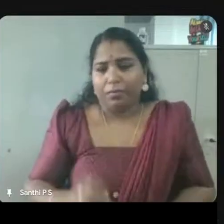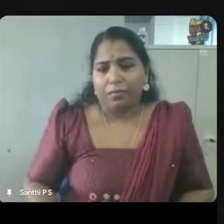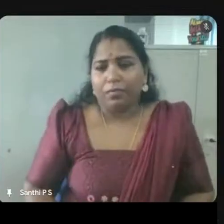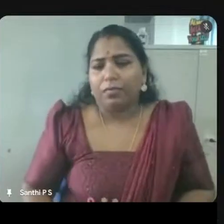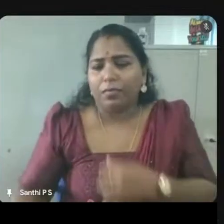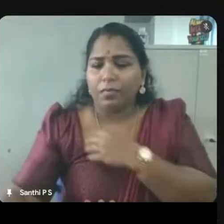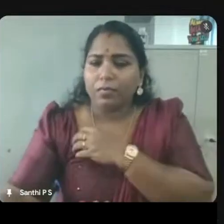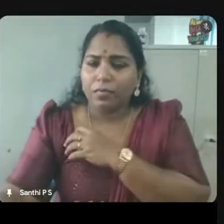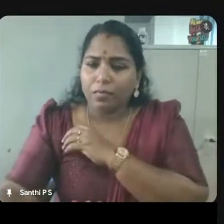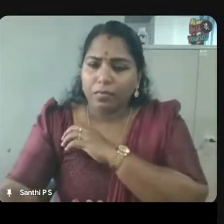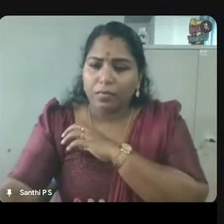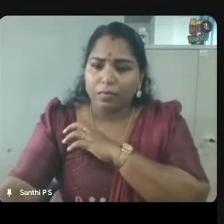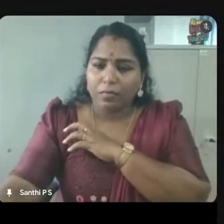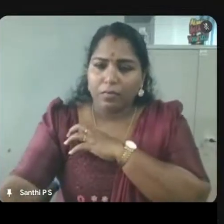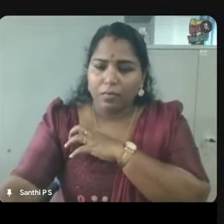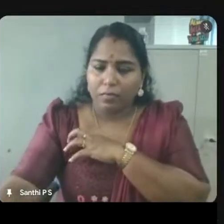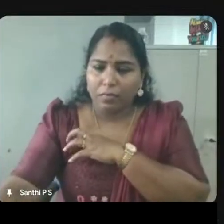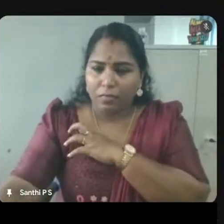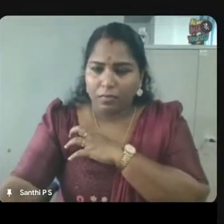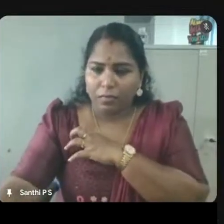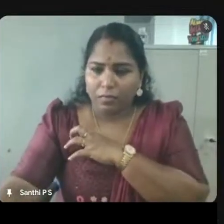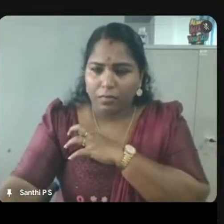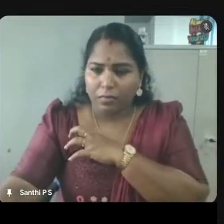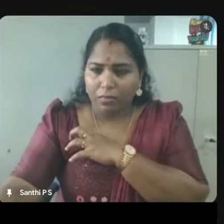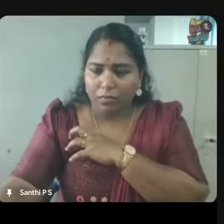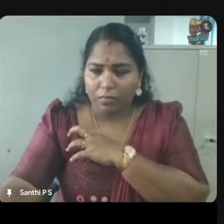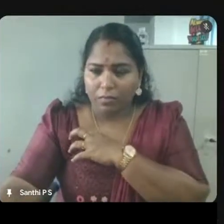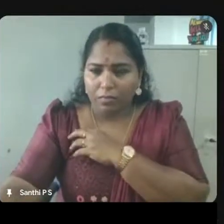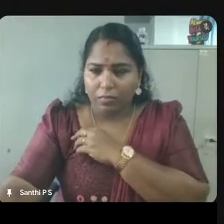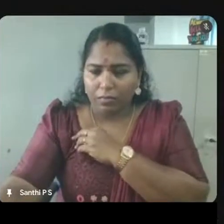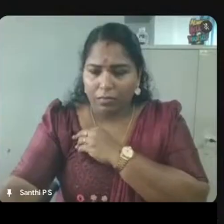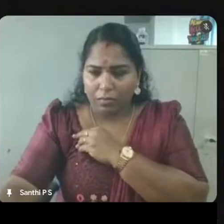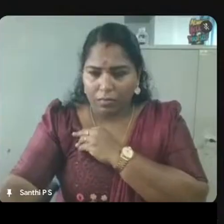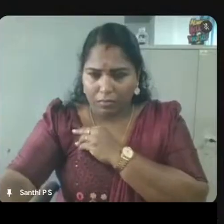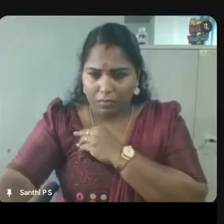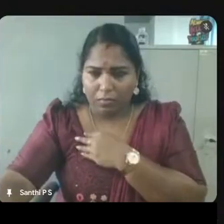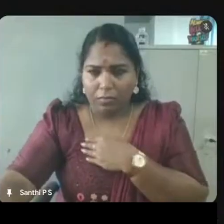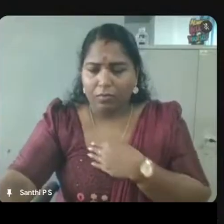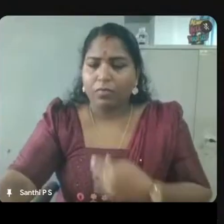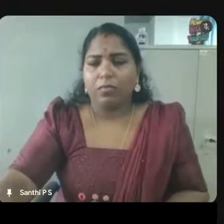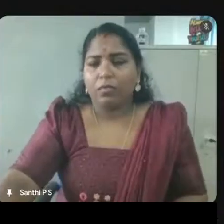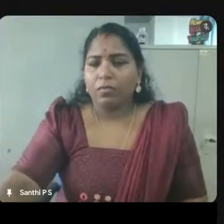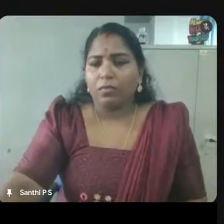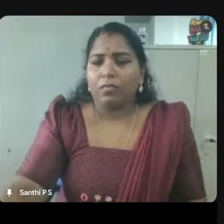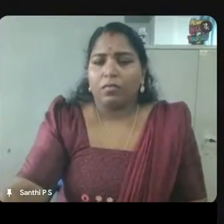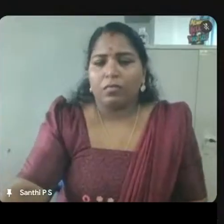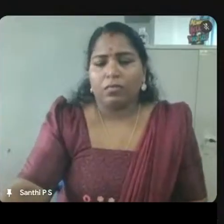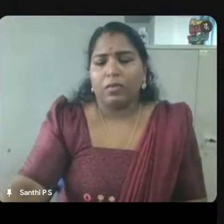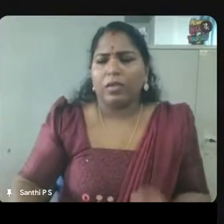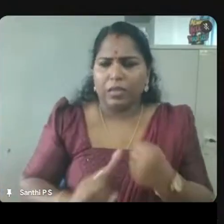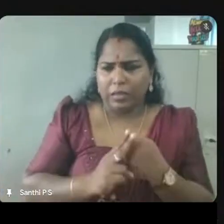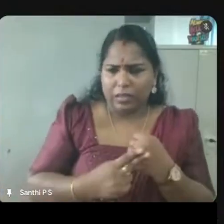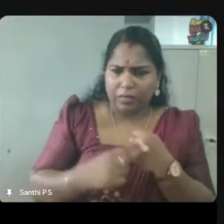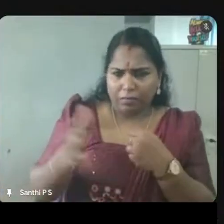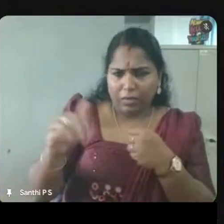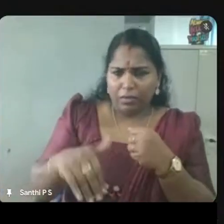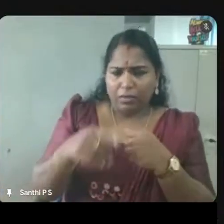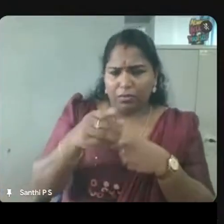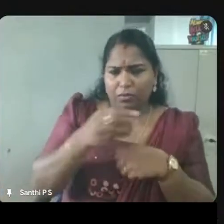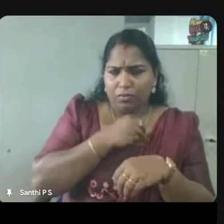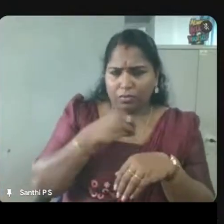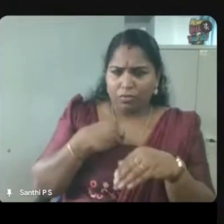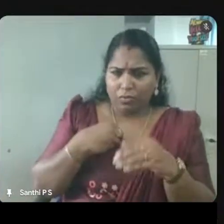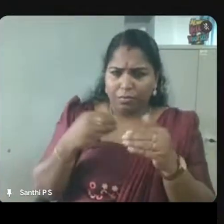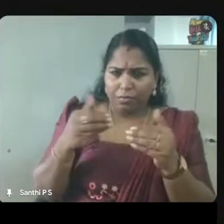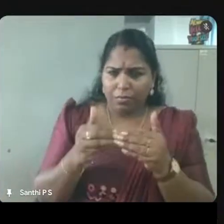ഈ സ്പീച്ച് ഇതുമായിട്ട് സ്പീച്ചല്ല ഈ ഹിയറിംഗുമായിട്ട് ബന്ധപ്പെട്ട് വന്നിട്ടുണ്ട്. അപ്പൊ ഇപ്പോ ഈ കാഴ്ചയുമായിട്ട്